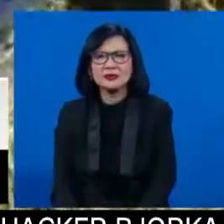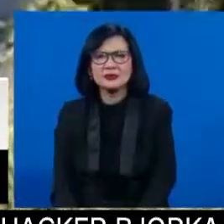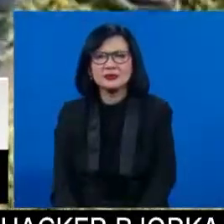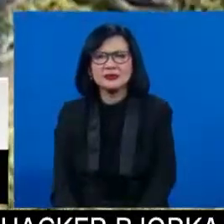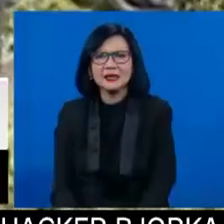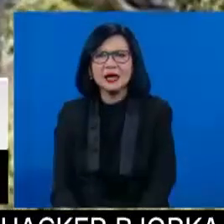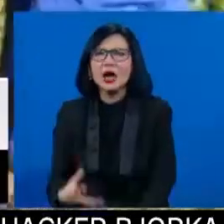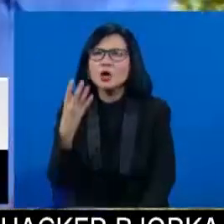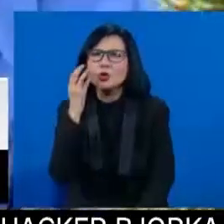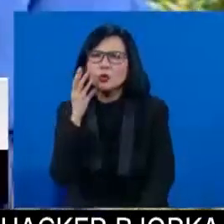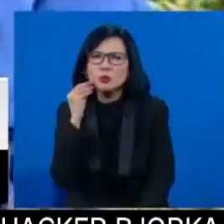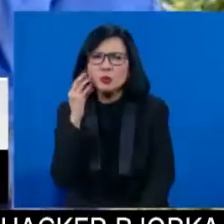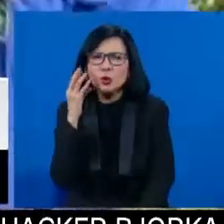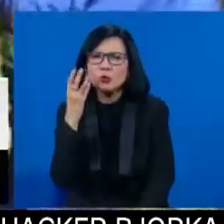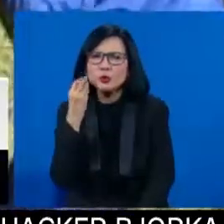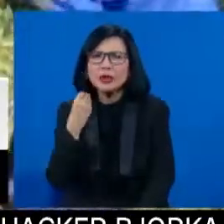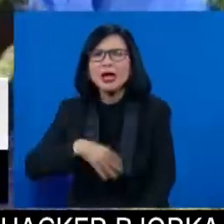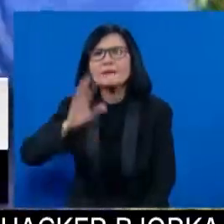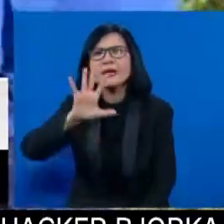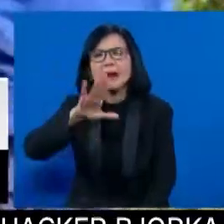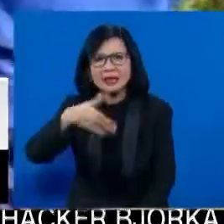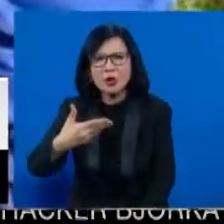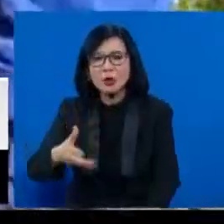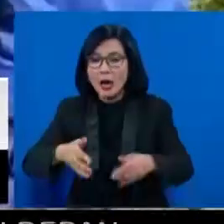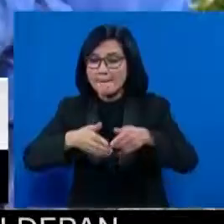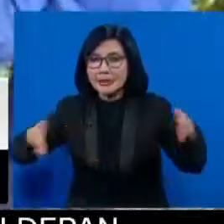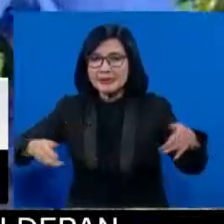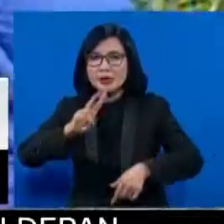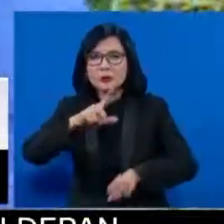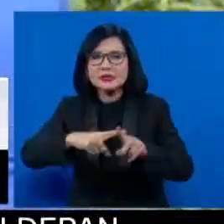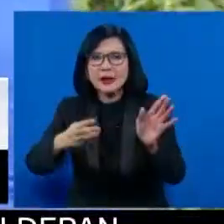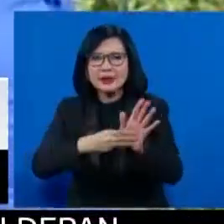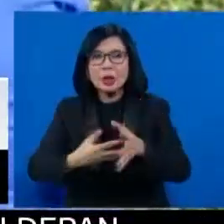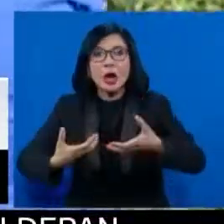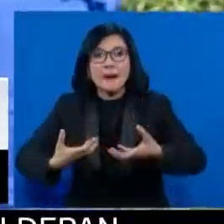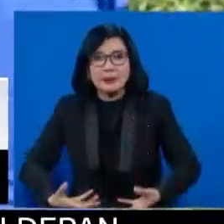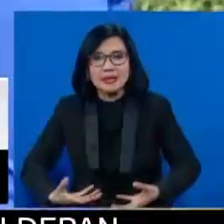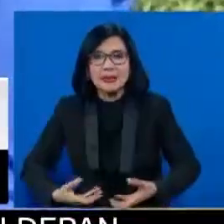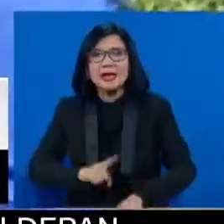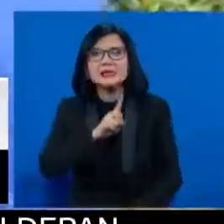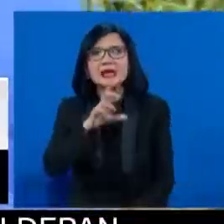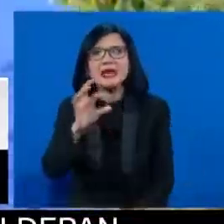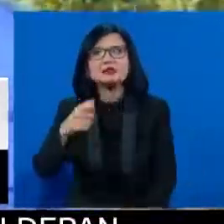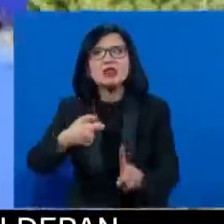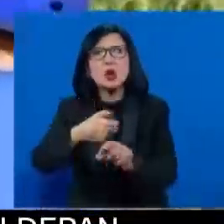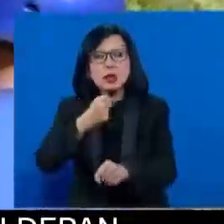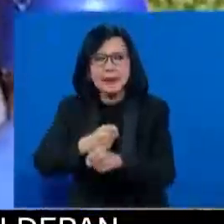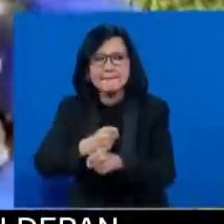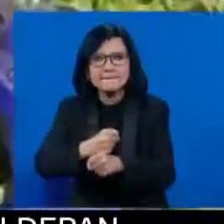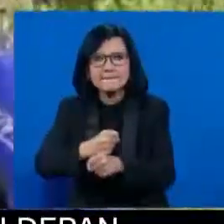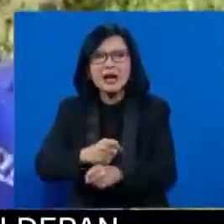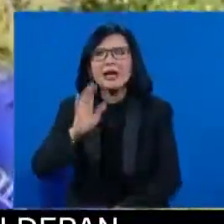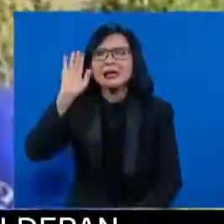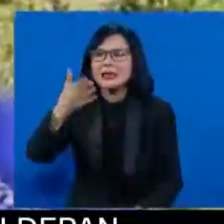Diperkirakan berusia lebih dari 5 tahun dengan panjang 2,5 meter dan berat lebih dari 1 kuintal. Buaya direncanakan diserahkan ke